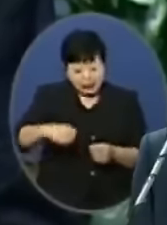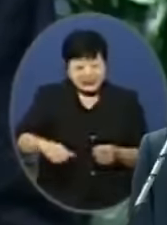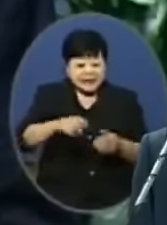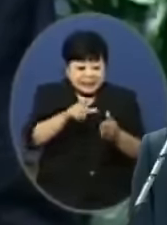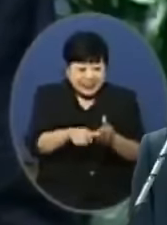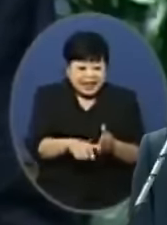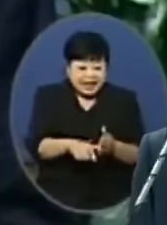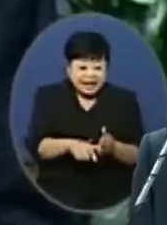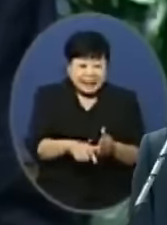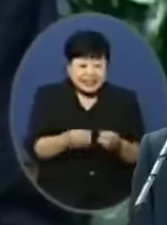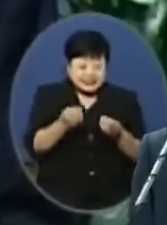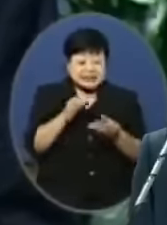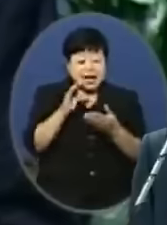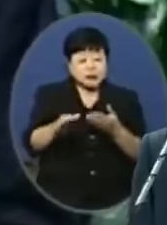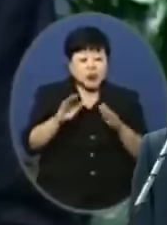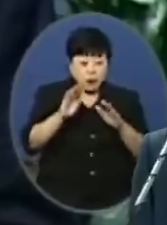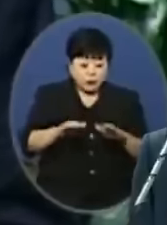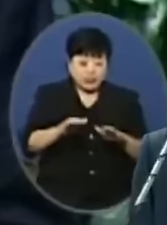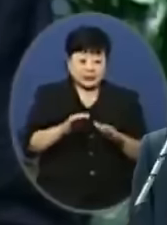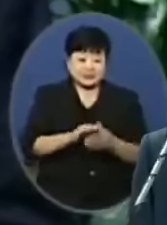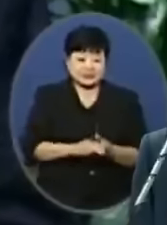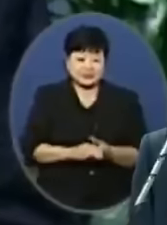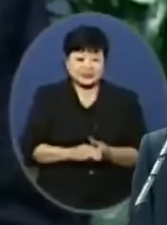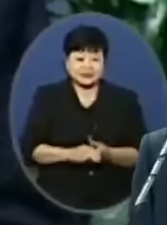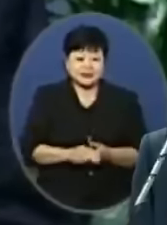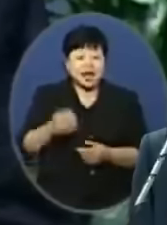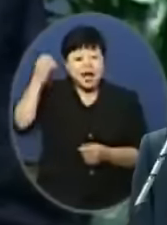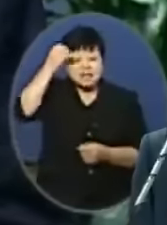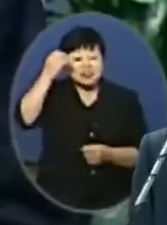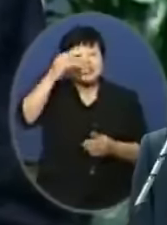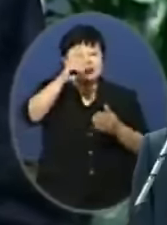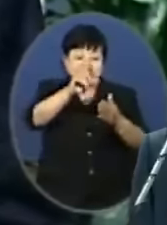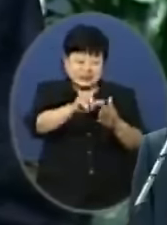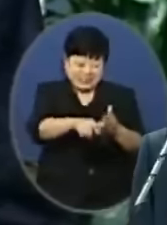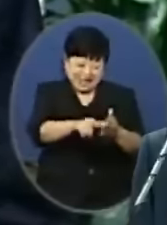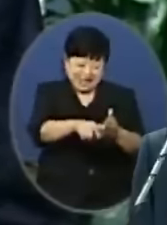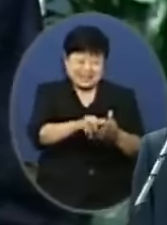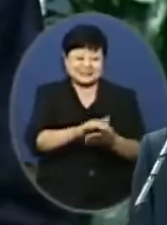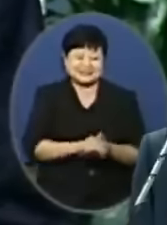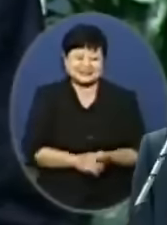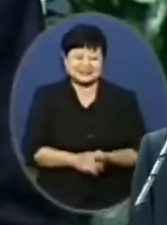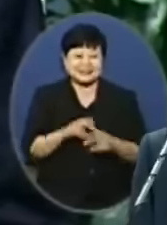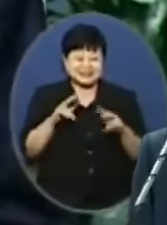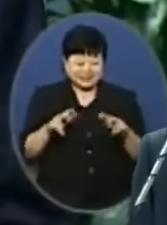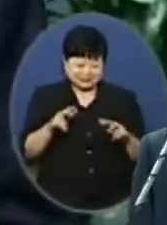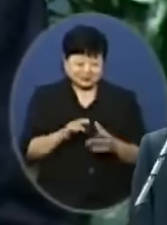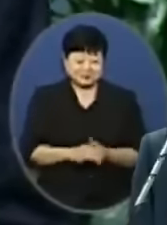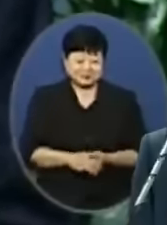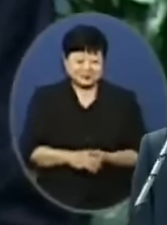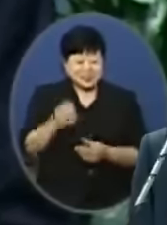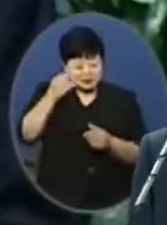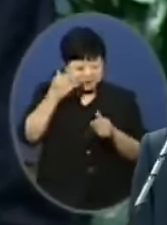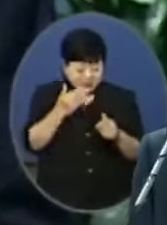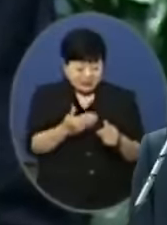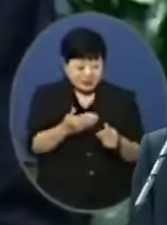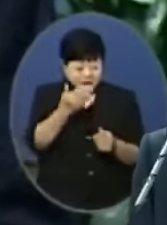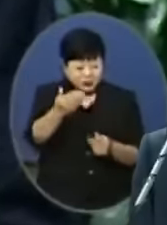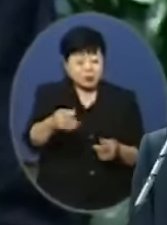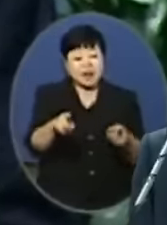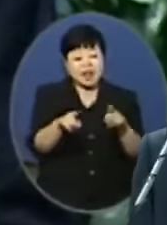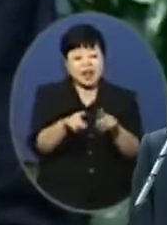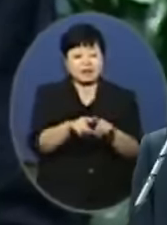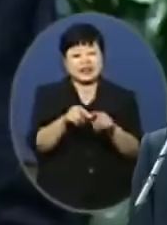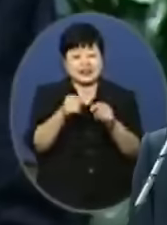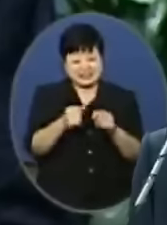시대고 신약 이후에 오늘은 누구 시대입니까? 성령님의 시대입니다. 성령이 여러분과